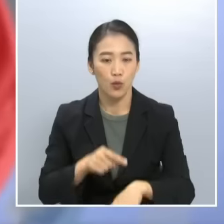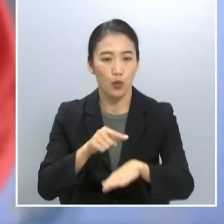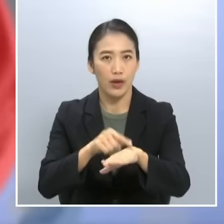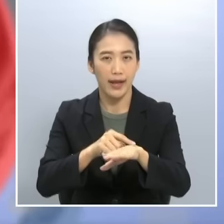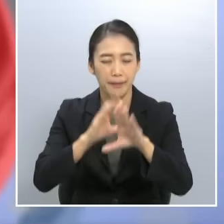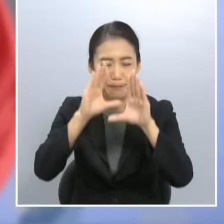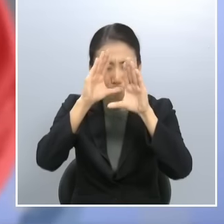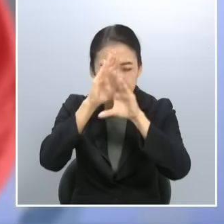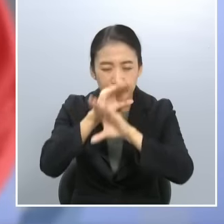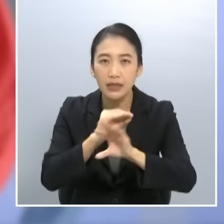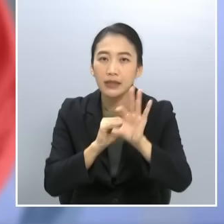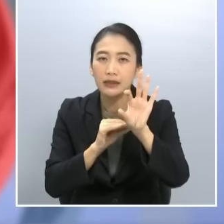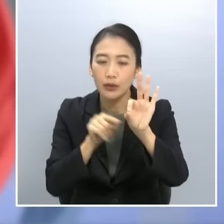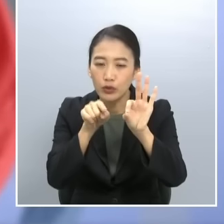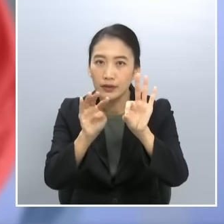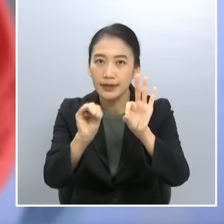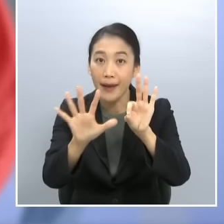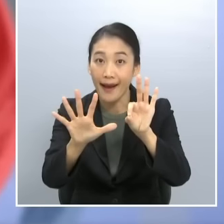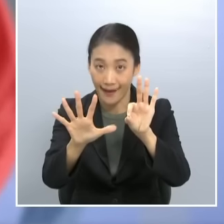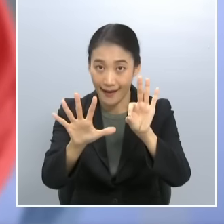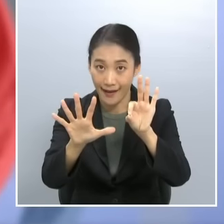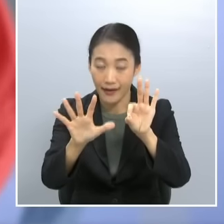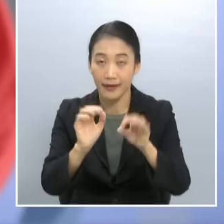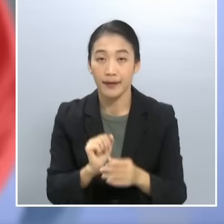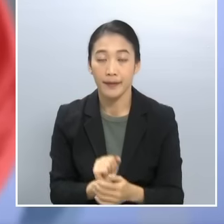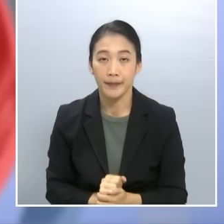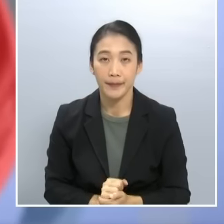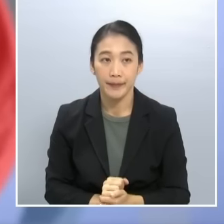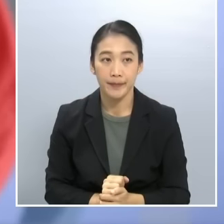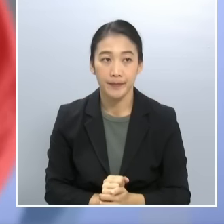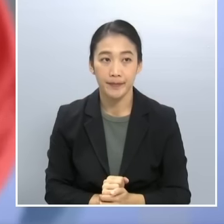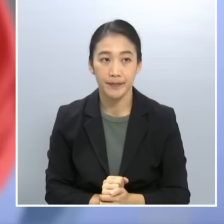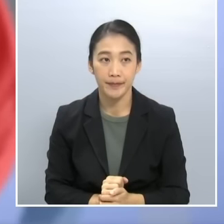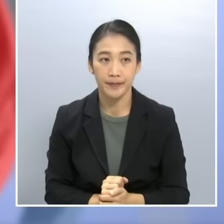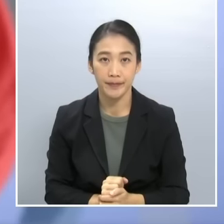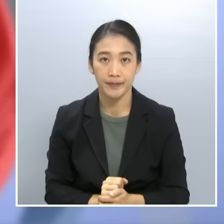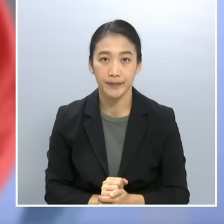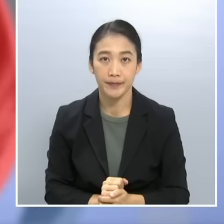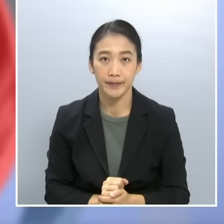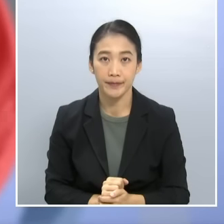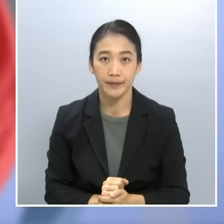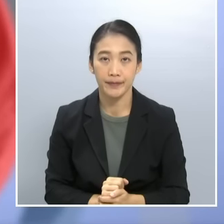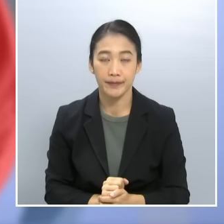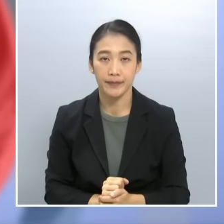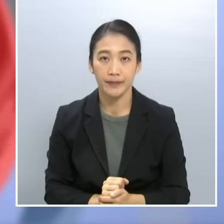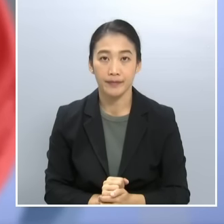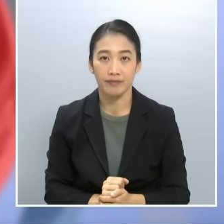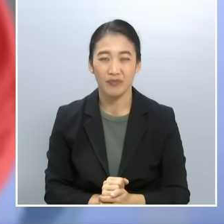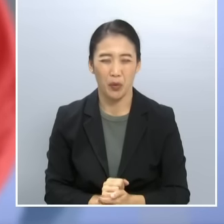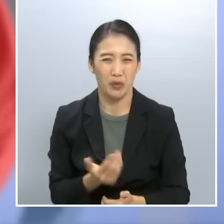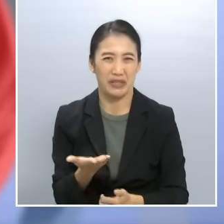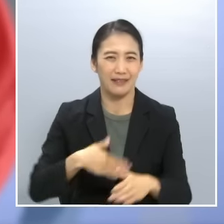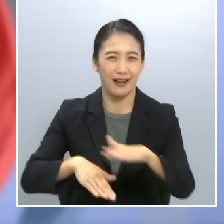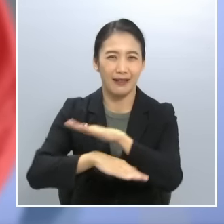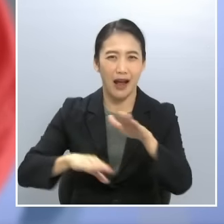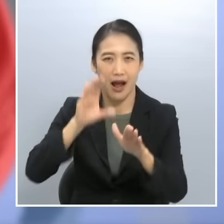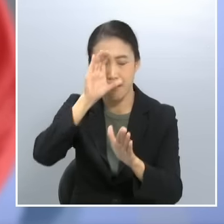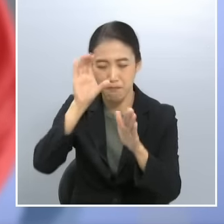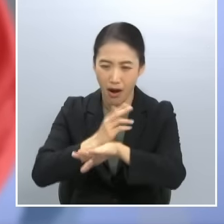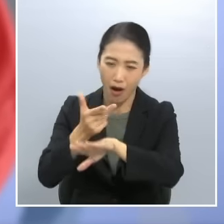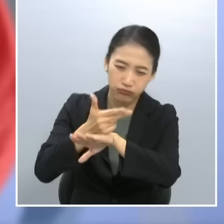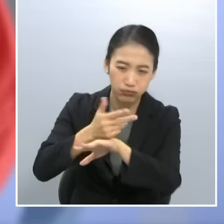นใช่อ่านี่คือทางใหม่นะค่ะเนี่ยนะครับภาพมันเยอะมากคือผมบอกคุณผู้ชม